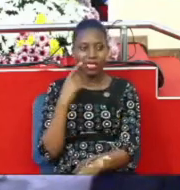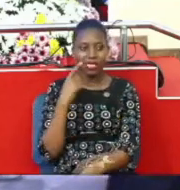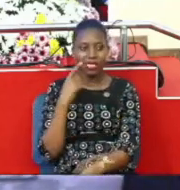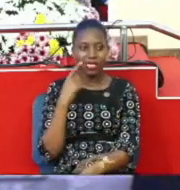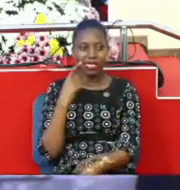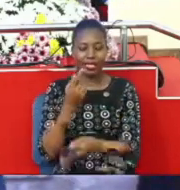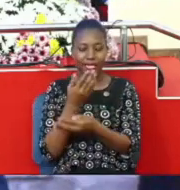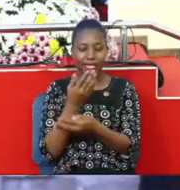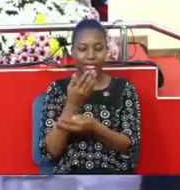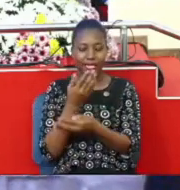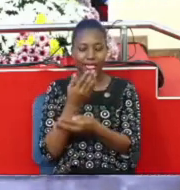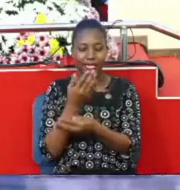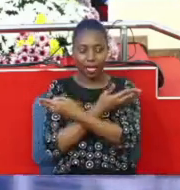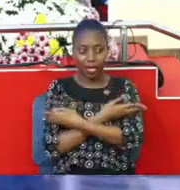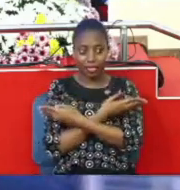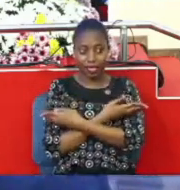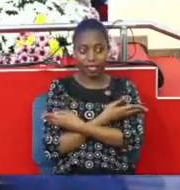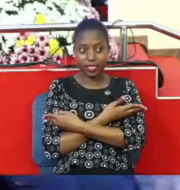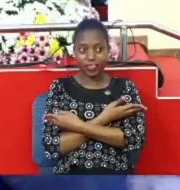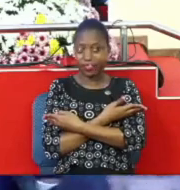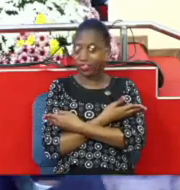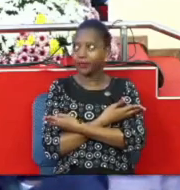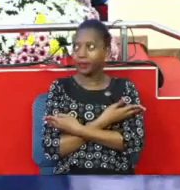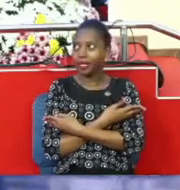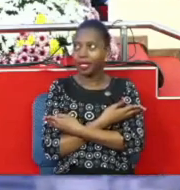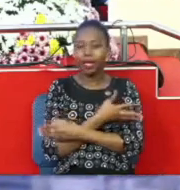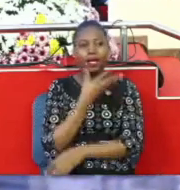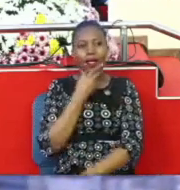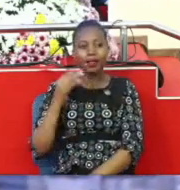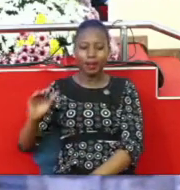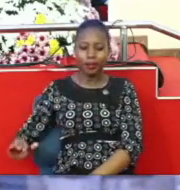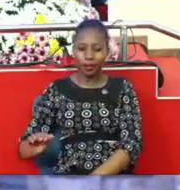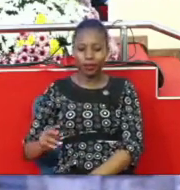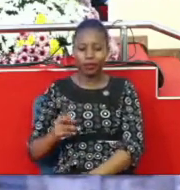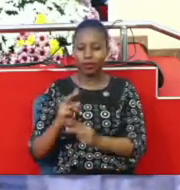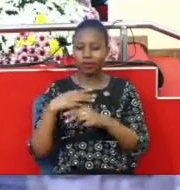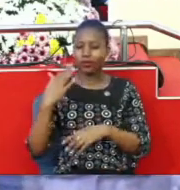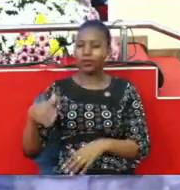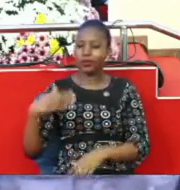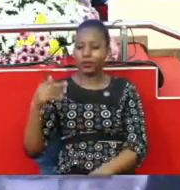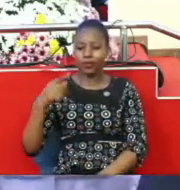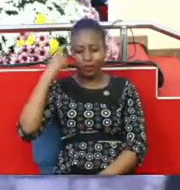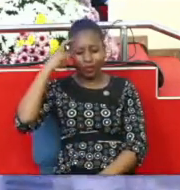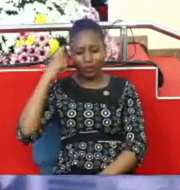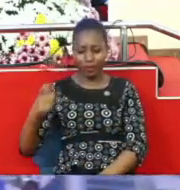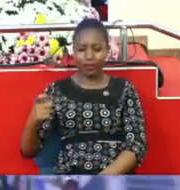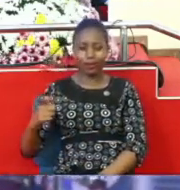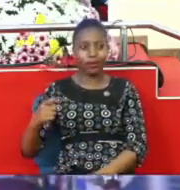Then one boy got saved. Kijana mmoja akaokoka. He was the naughtiest. Alikuwa mkaidi sana. In school. Katika shule yao.